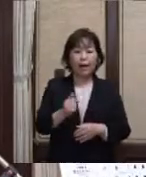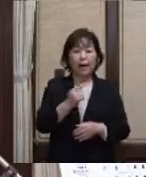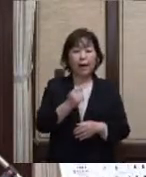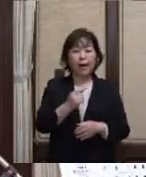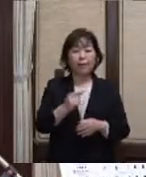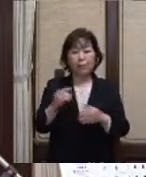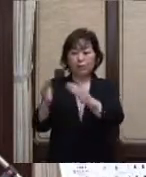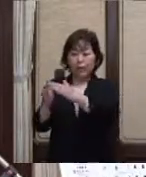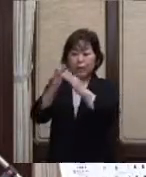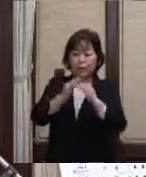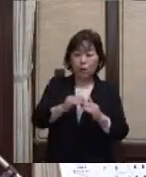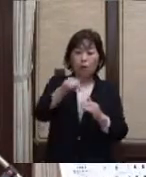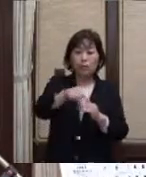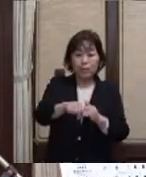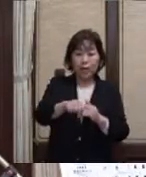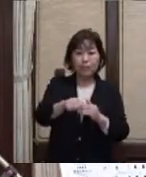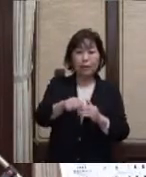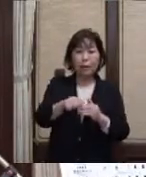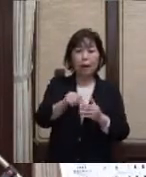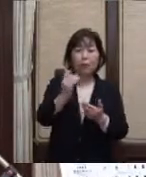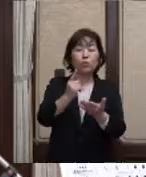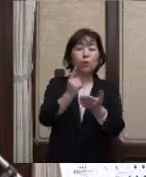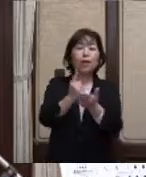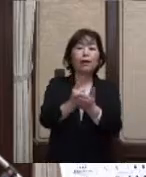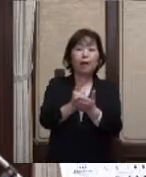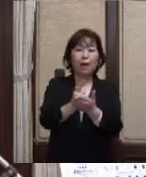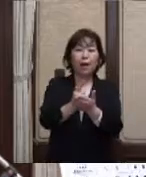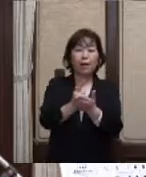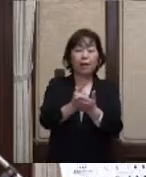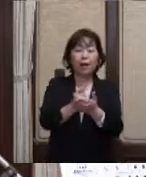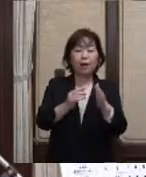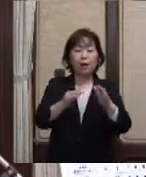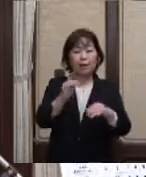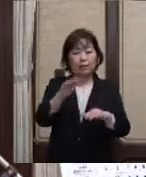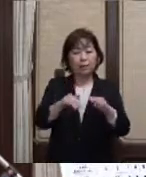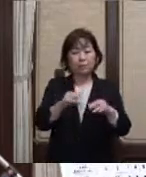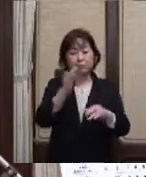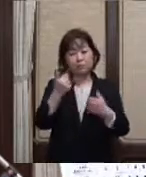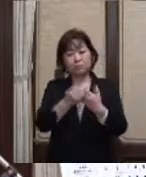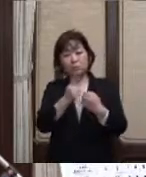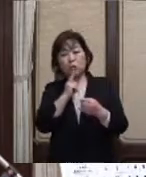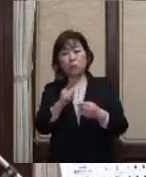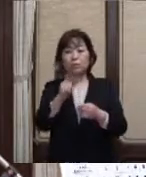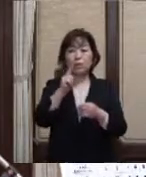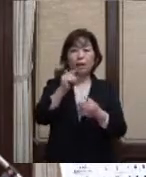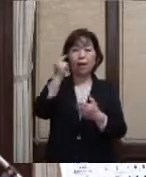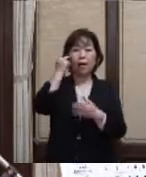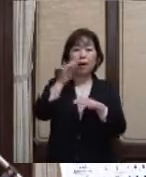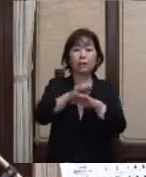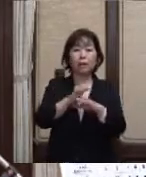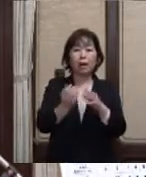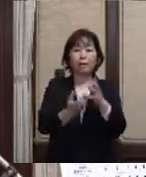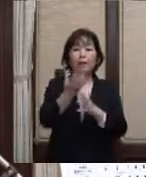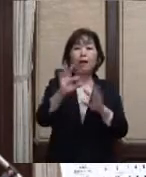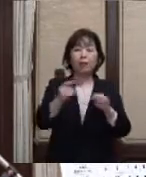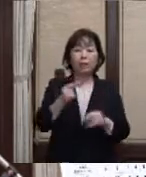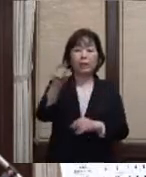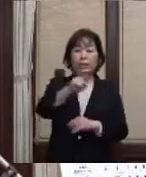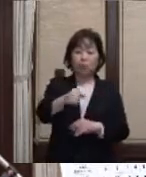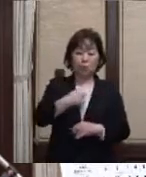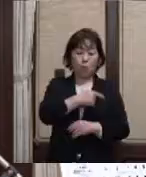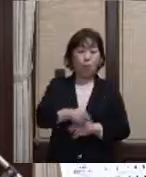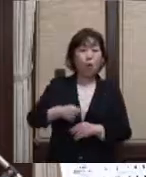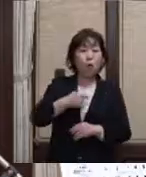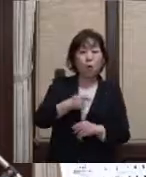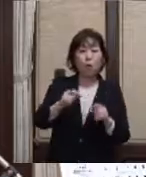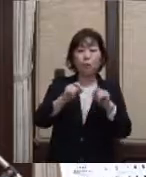転校してきたということで、偏見が生まれないようにですね、 これはもう人の心の問題だと思います